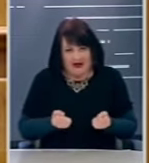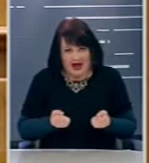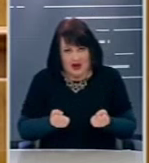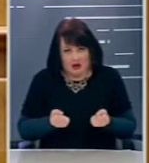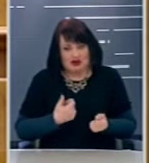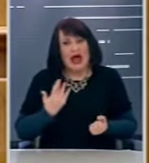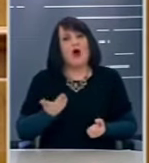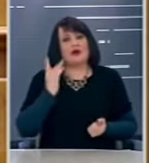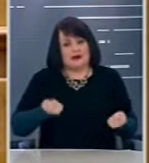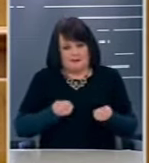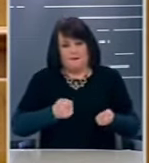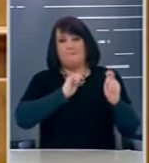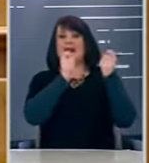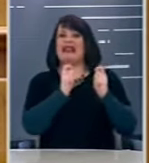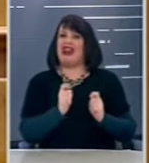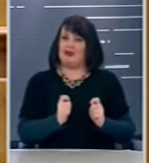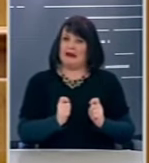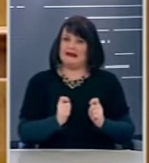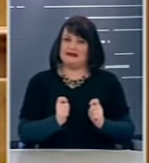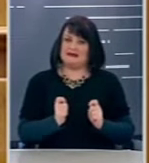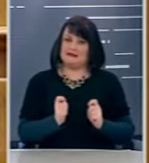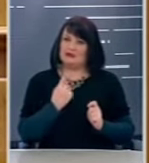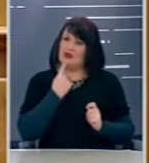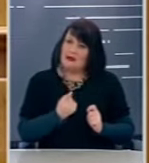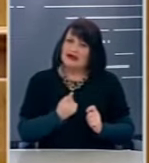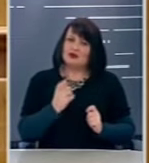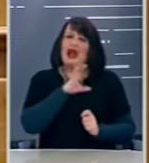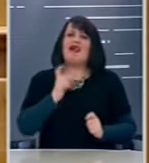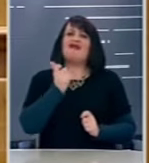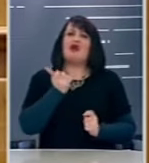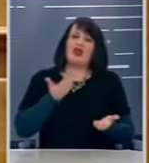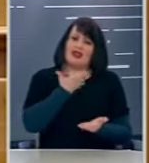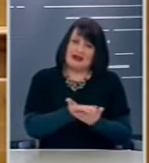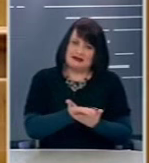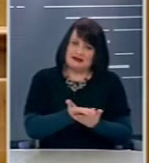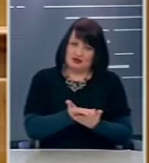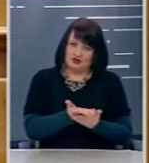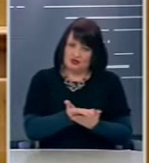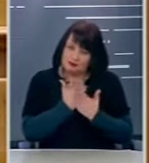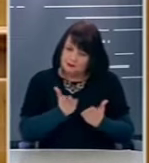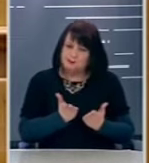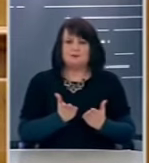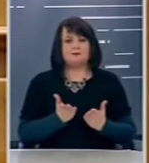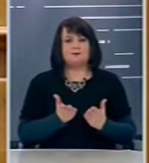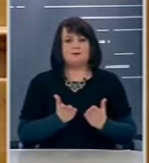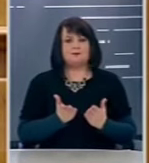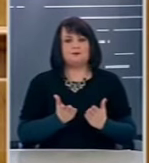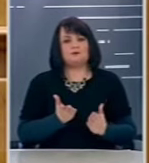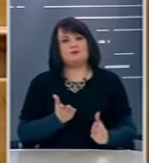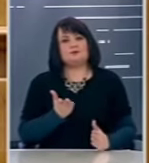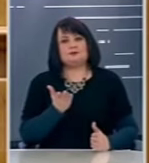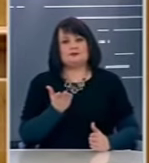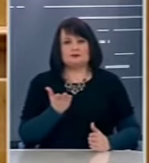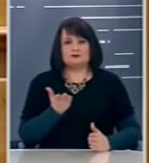διαρθρωτικές μεταρρυθμίσεις που θα προτείνουν οι πιστωτές μας, οι δανειστές μας, και στις οποίες